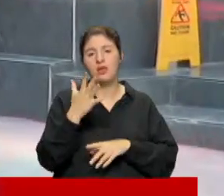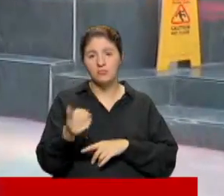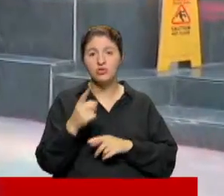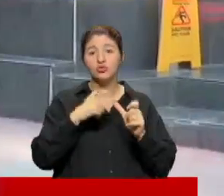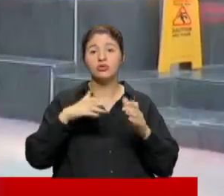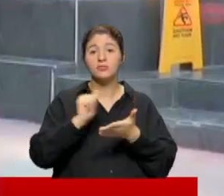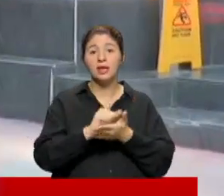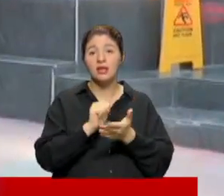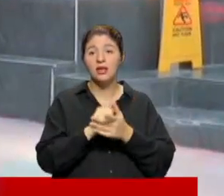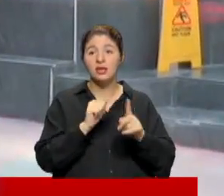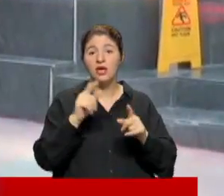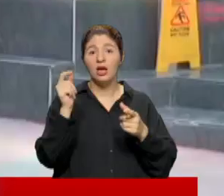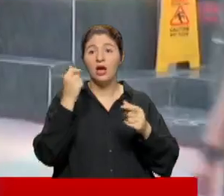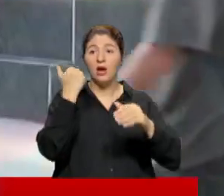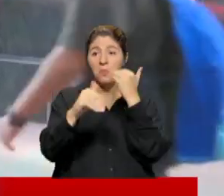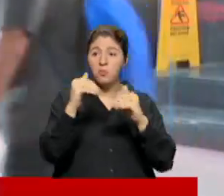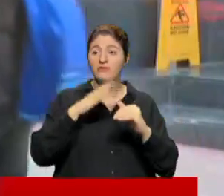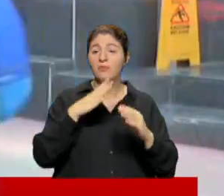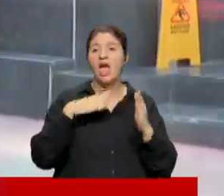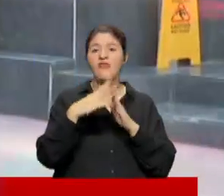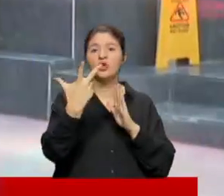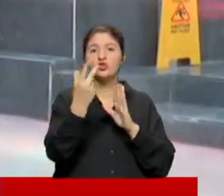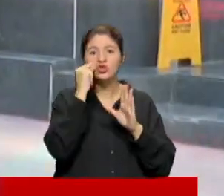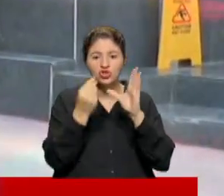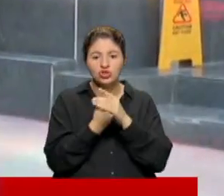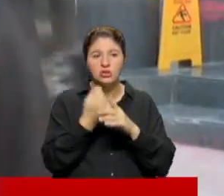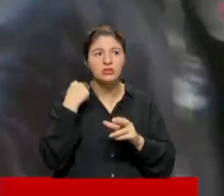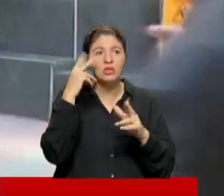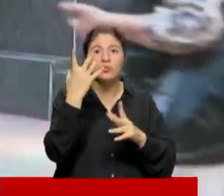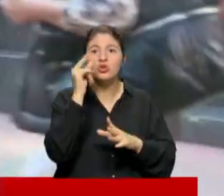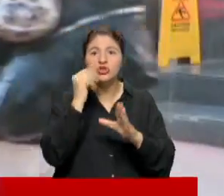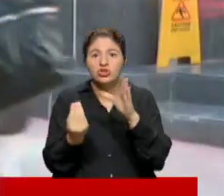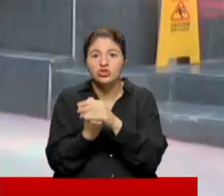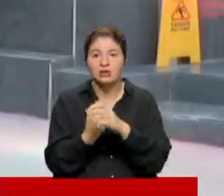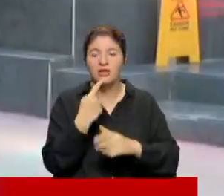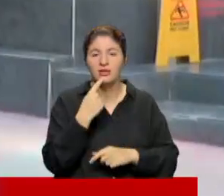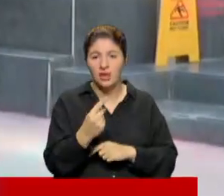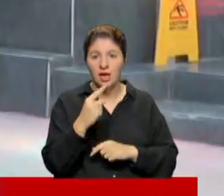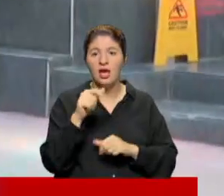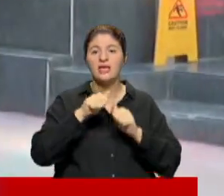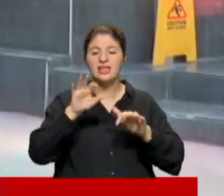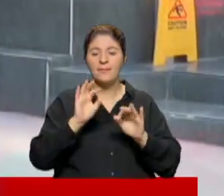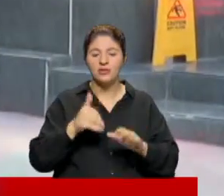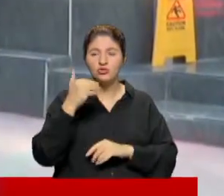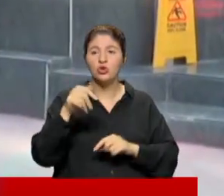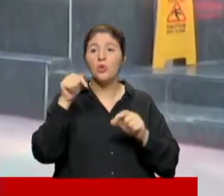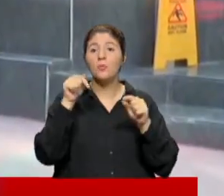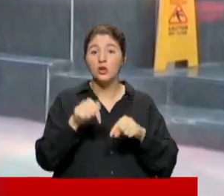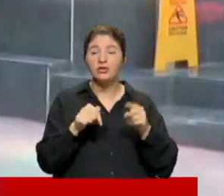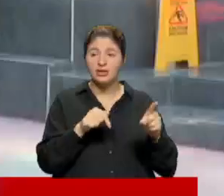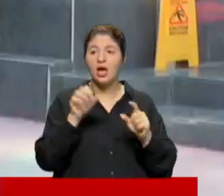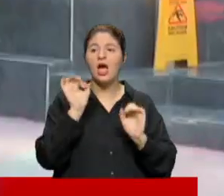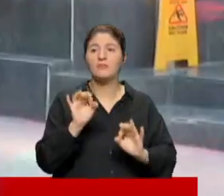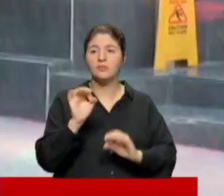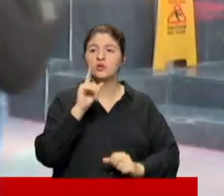sosyal medyada da yazanlar vardı evimde 3 kişi çıktı tanımadığım 4 kişi çıktı diye e yayından hemen sonra burada da